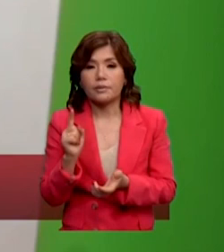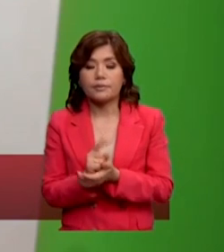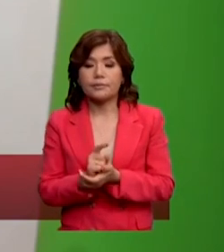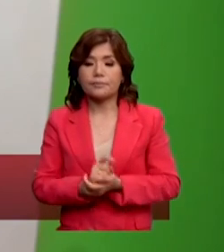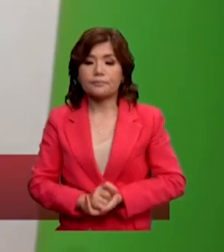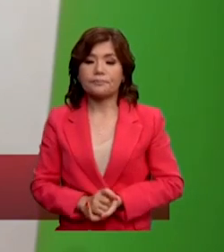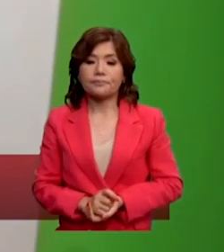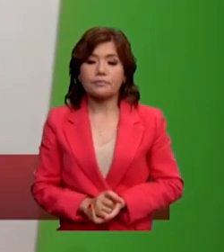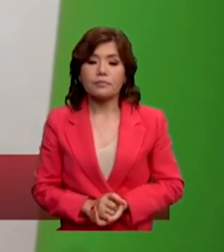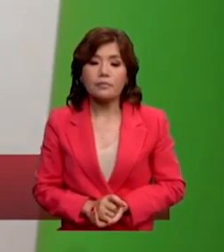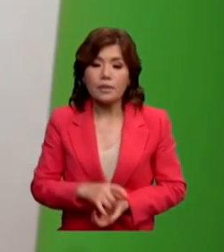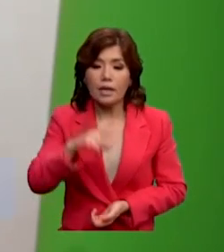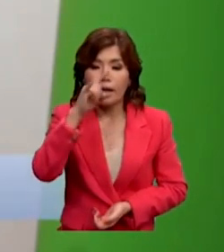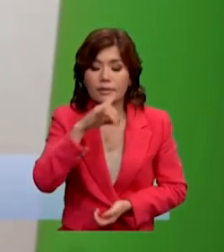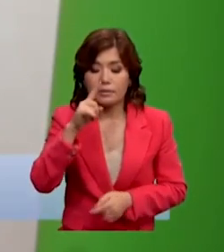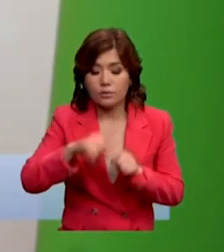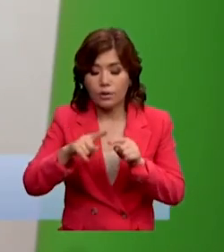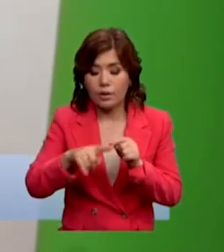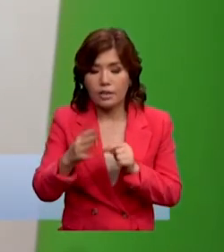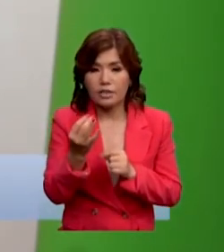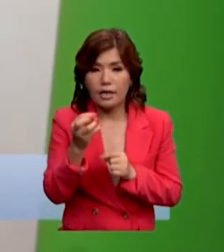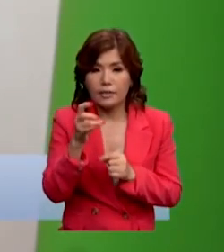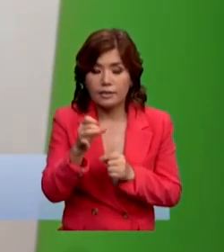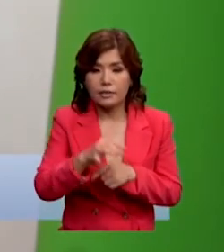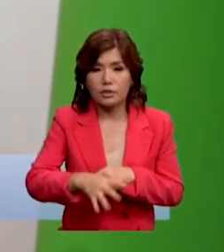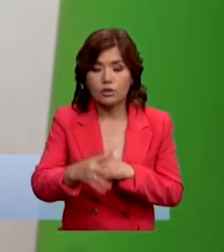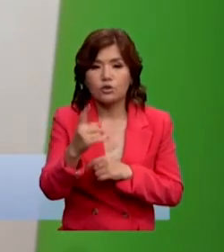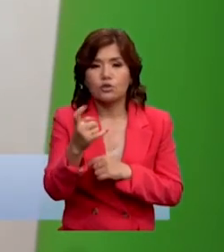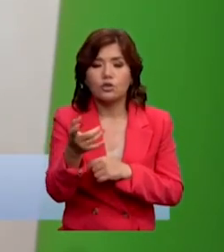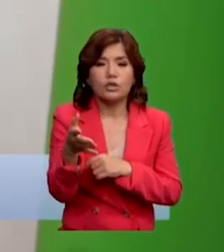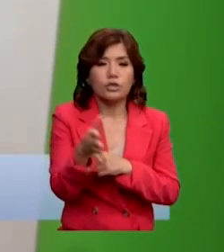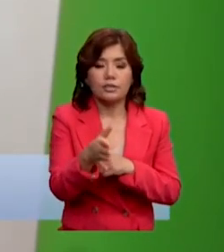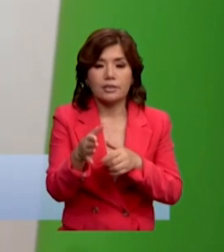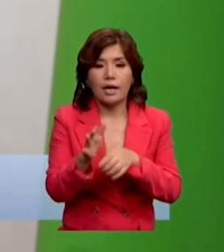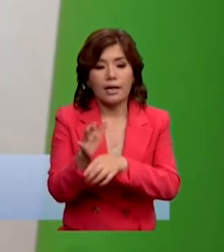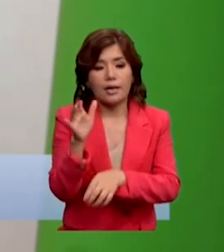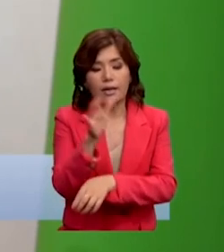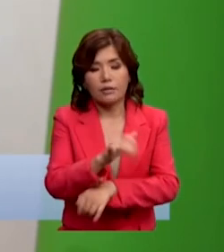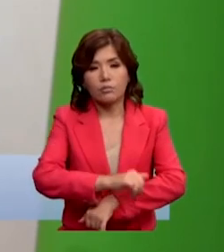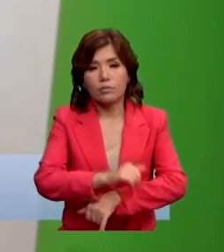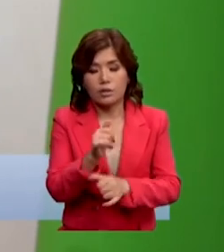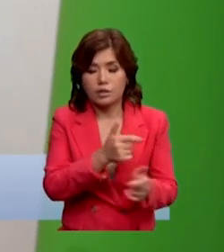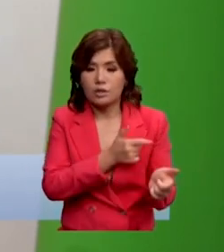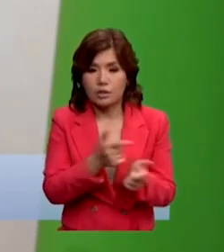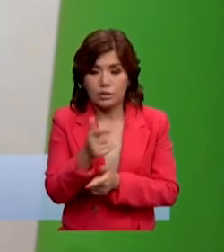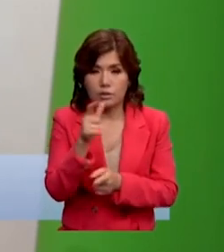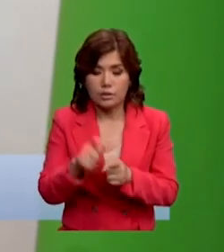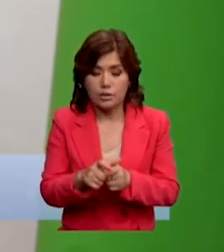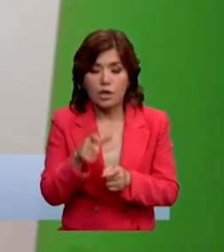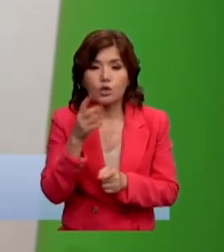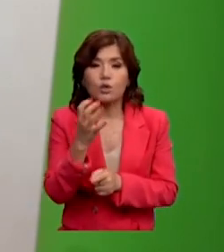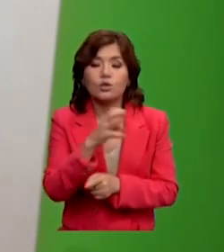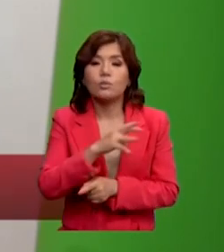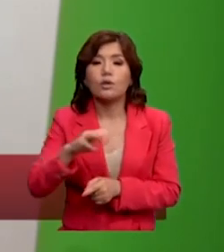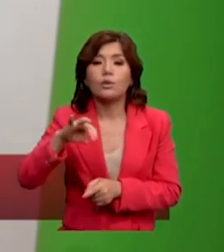продовольственной безопасности. Қазақстан жақын арада шығанақ елдеріне 100 тауар түрі бойынша экспортты арттыруға дайын. Бұл 400